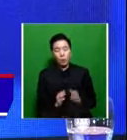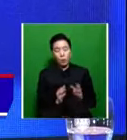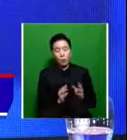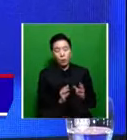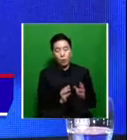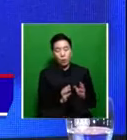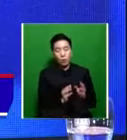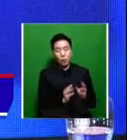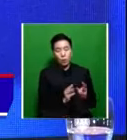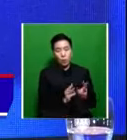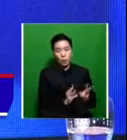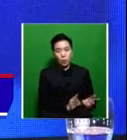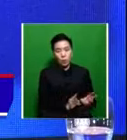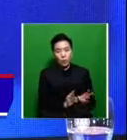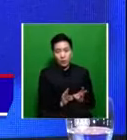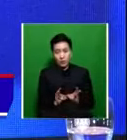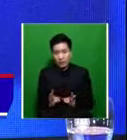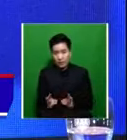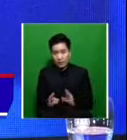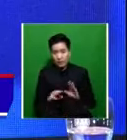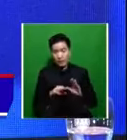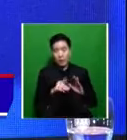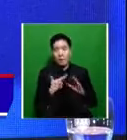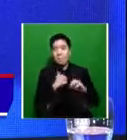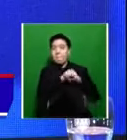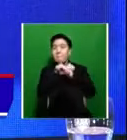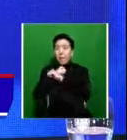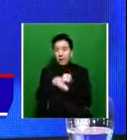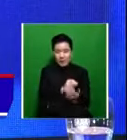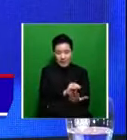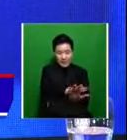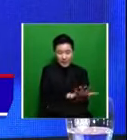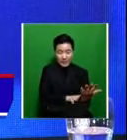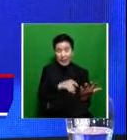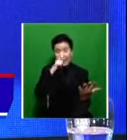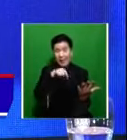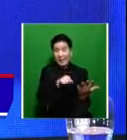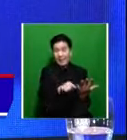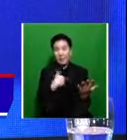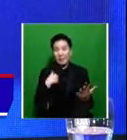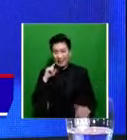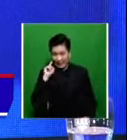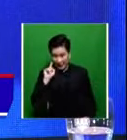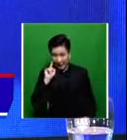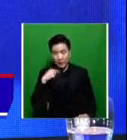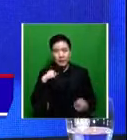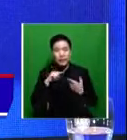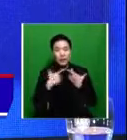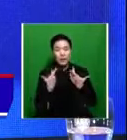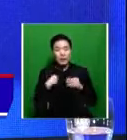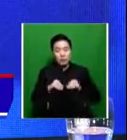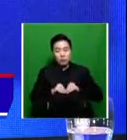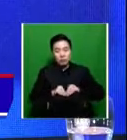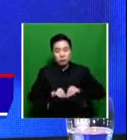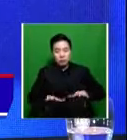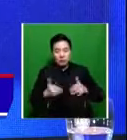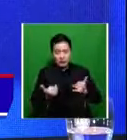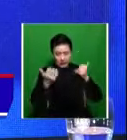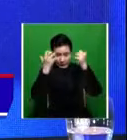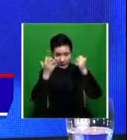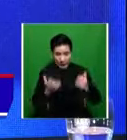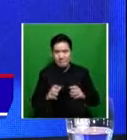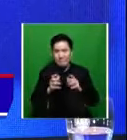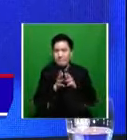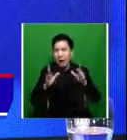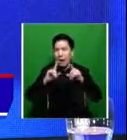การแพร่ระบาดภายในประเทศอีกสิ่งหนึ่งในช่วงนี้ก็คือเนื่องจากมีการระบาดนะครับเป็นจำนวนมาก